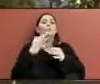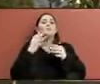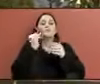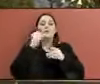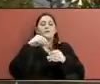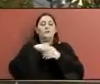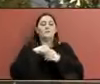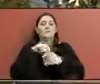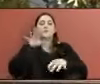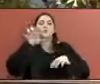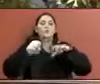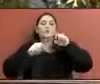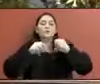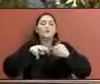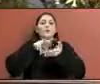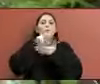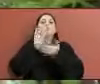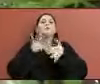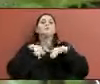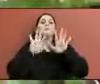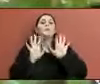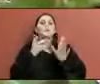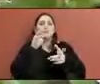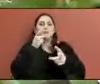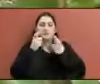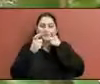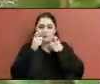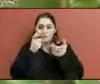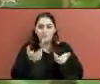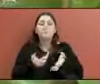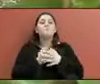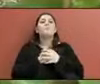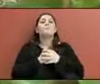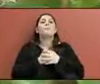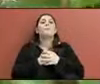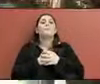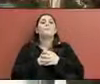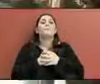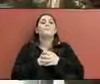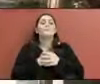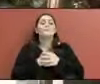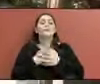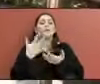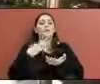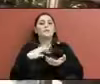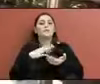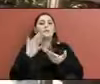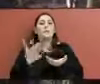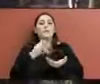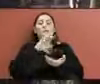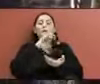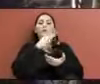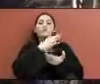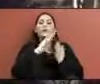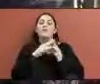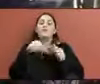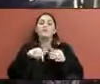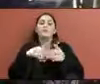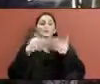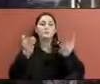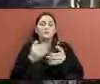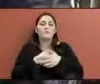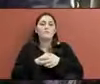tutunma barları, kaydırmaz sehpalar ve harekete duyarlı lamba. İsteyen yaşlılarımızın evlerine şu